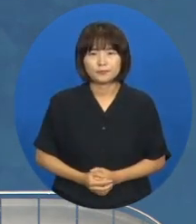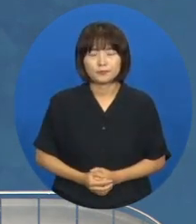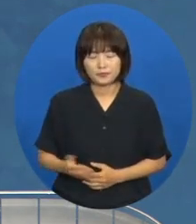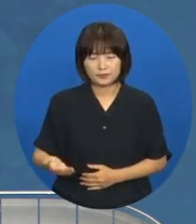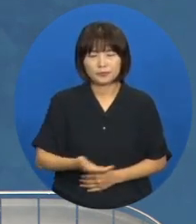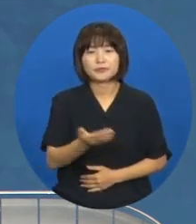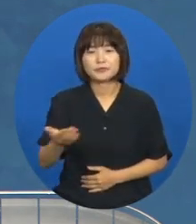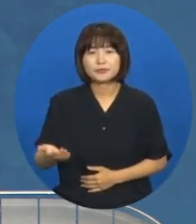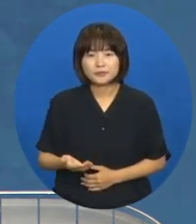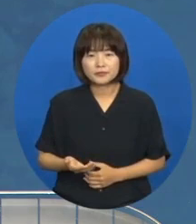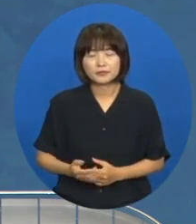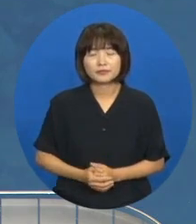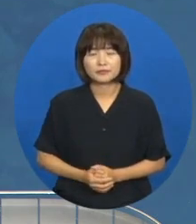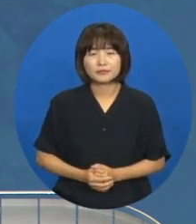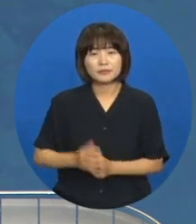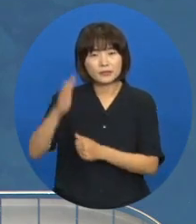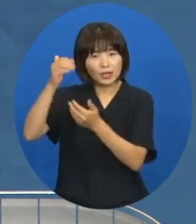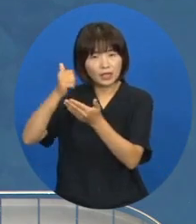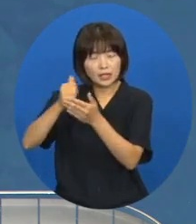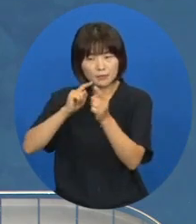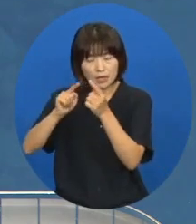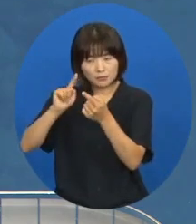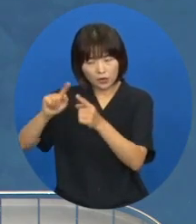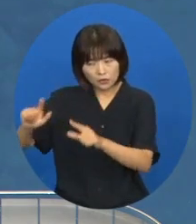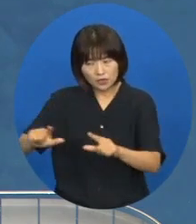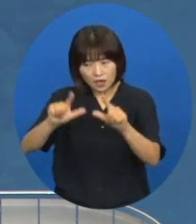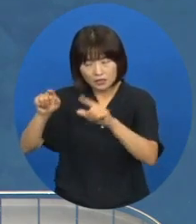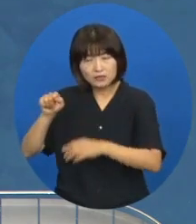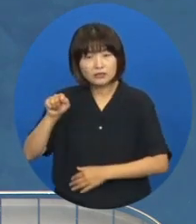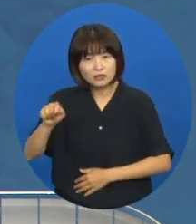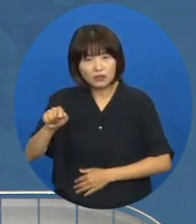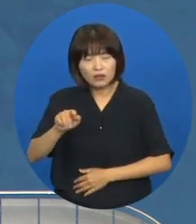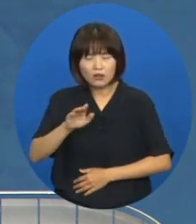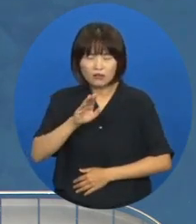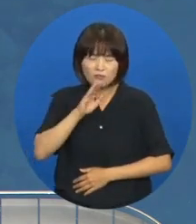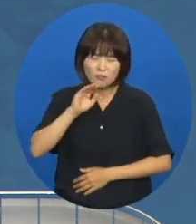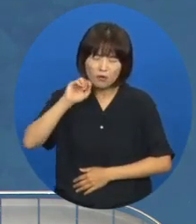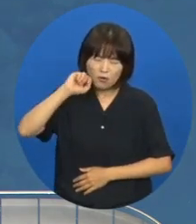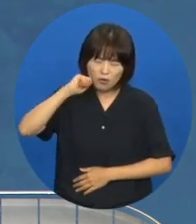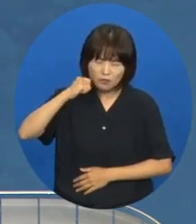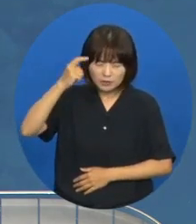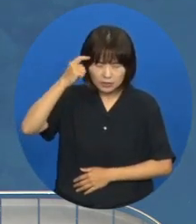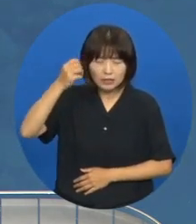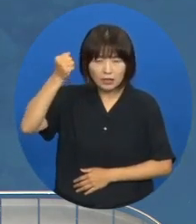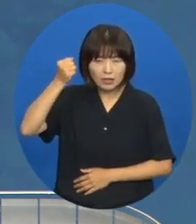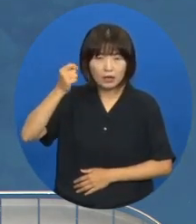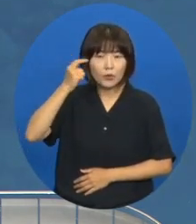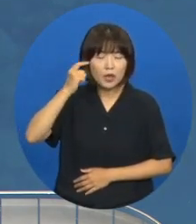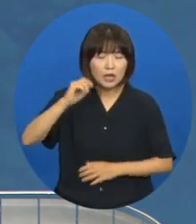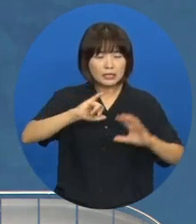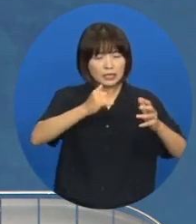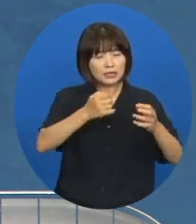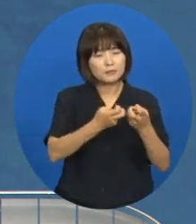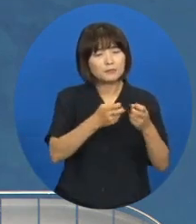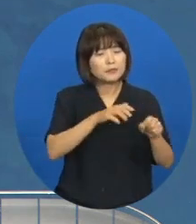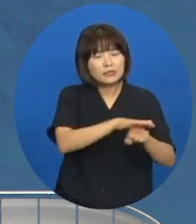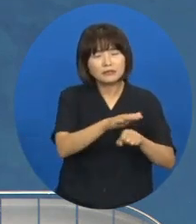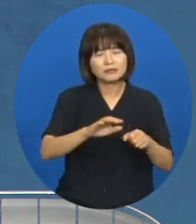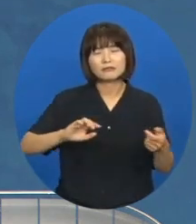여러분, 하나님의 말씀대로 사는 일이 처음에는 어려워 보입니다. 왜냐하면 세상 방식과 너무